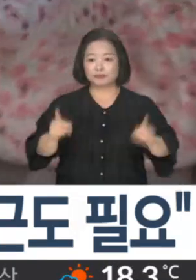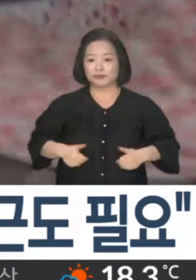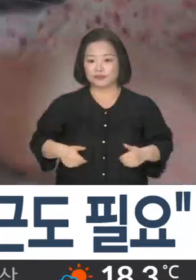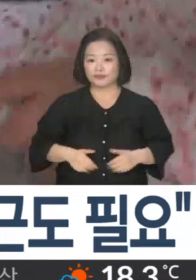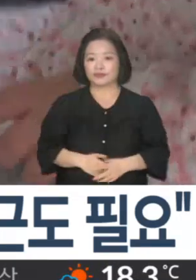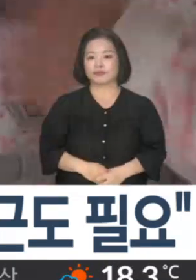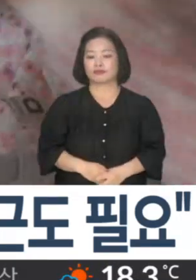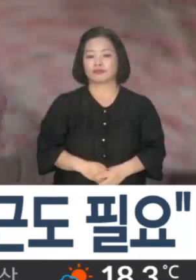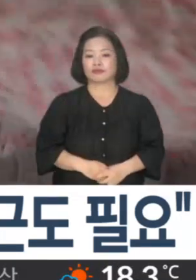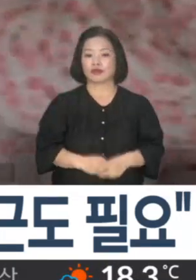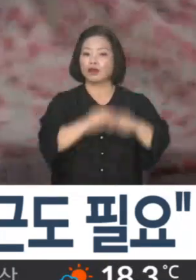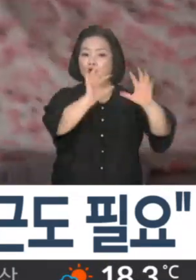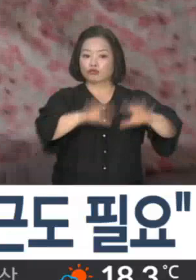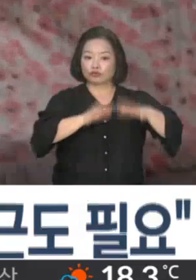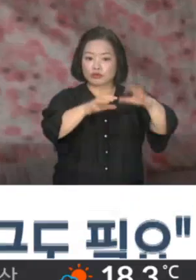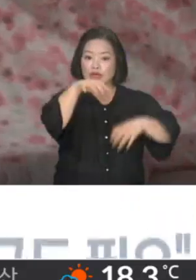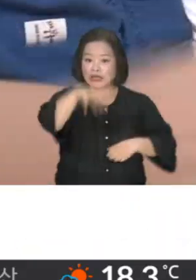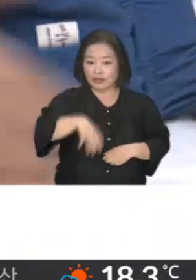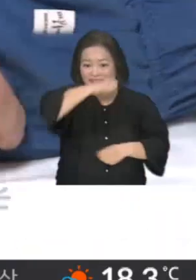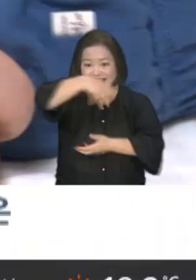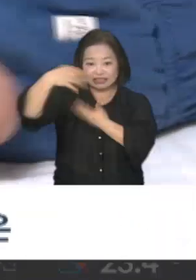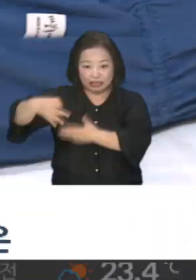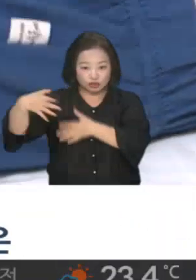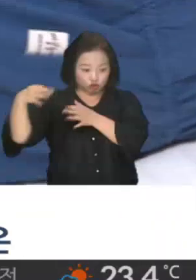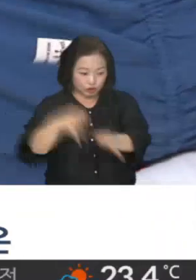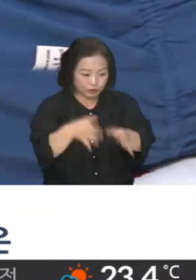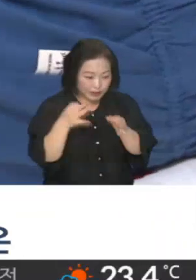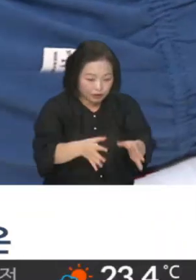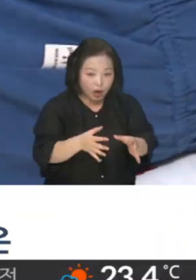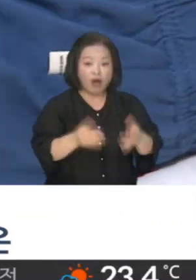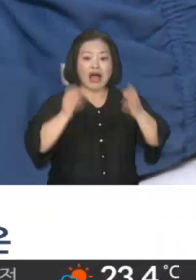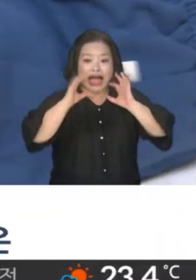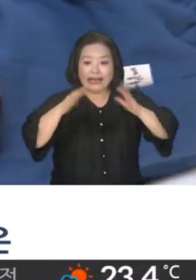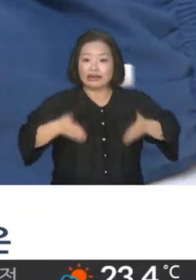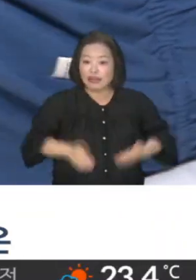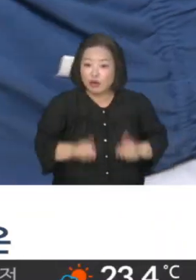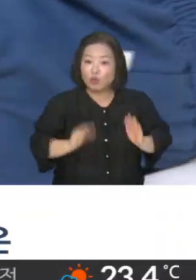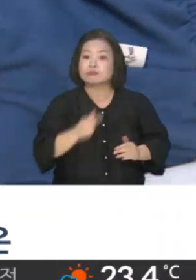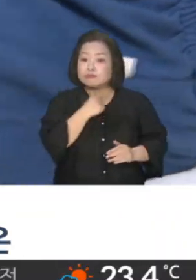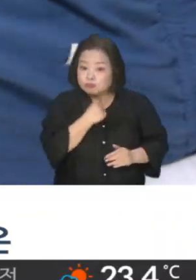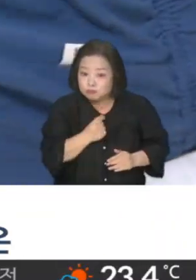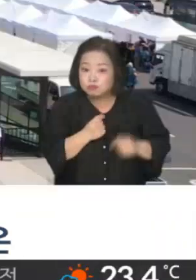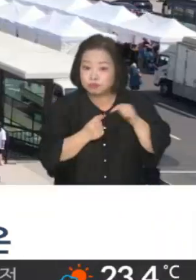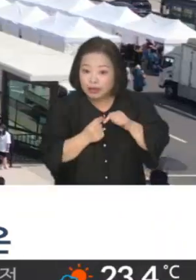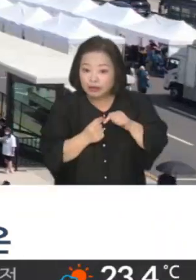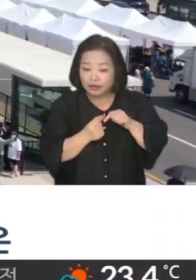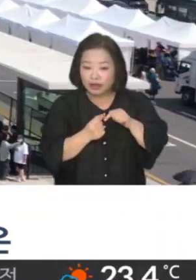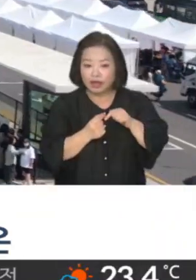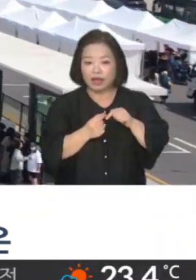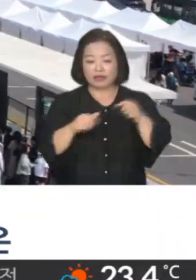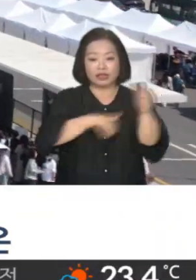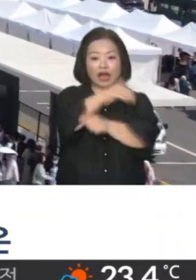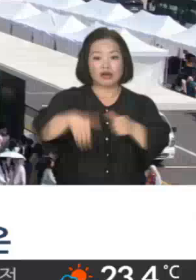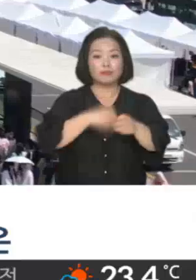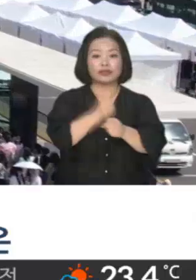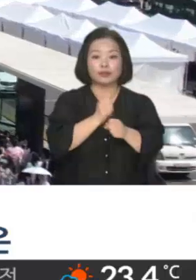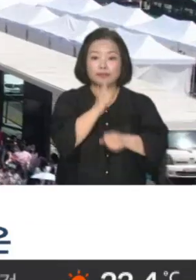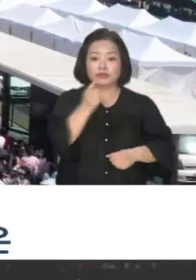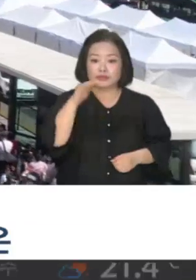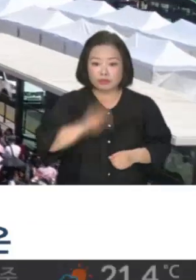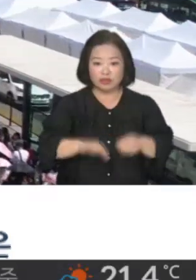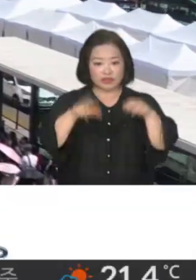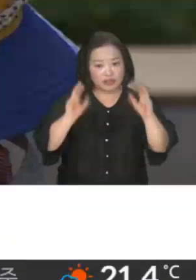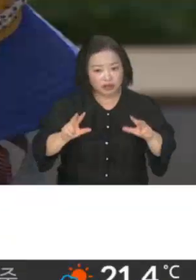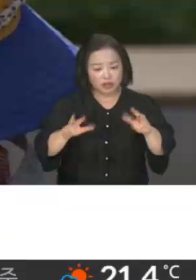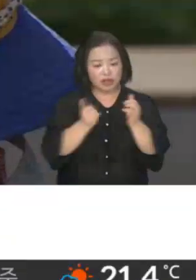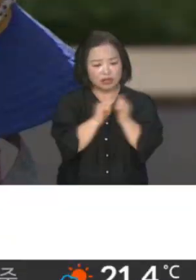있습니다. 국가에서 자원을 투입해서 아이를 낳겠다는 인구 규모를 관리하겠다는 이야기인데 이게 지금까지 우리가 해온 인구